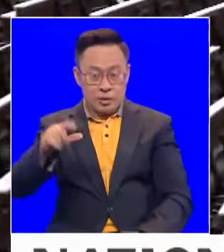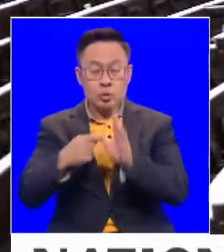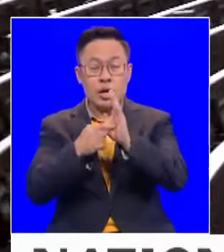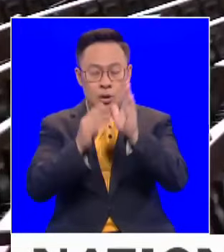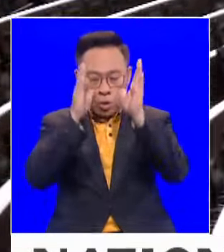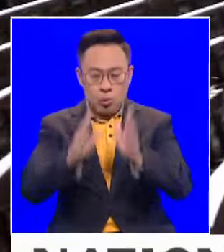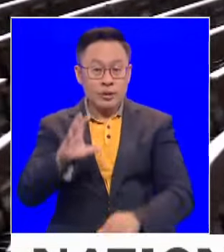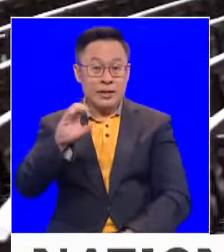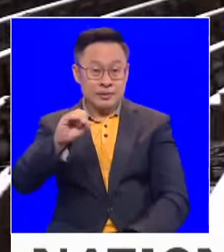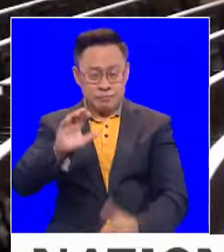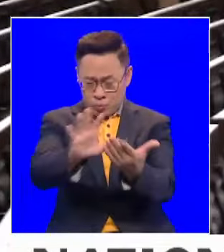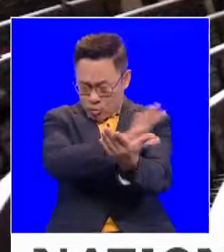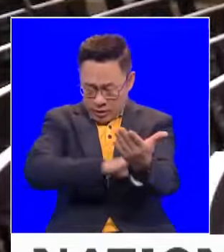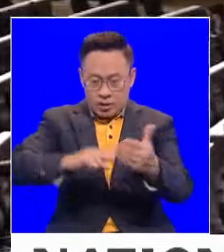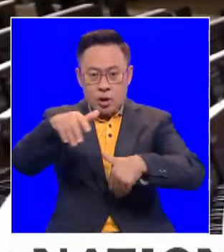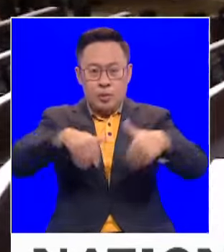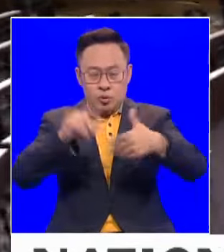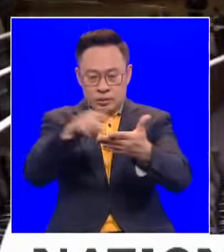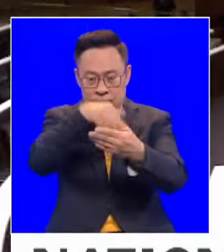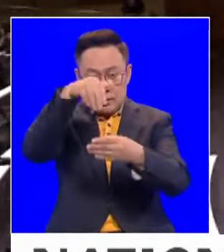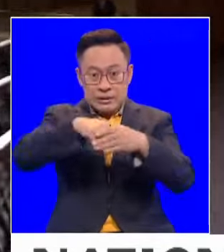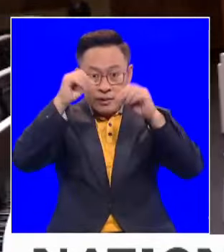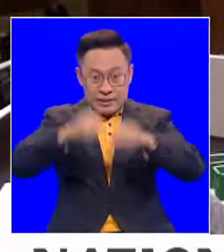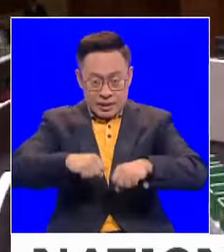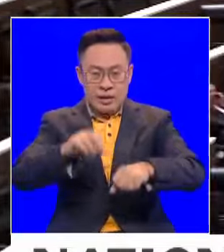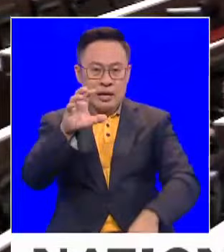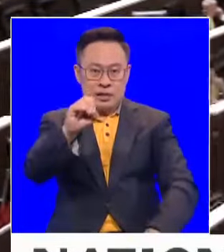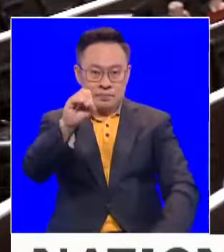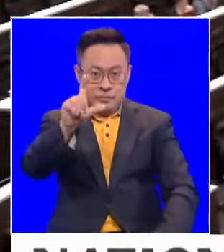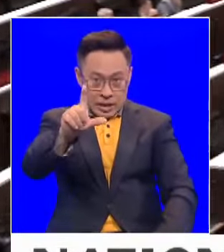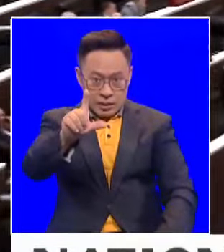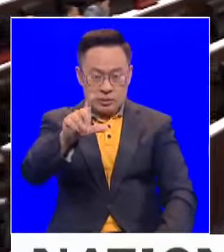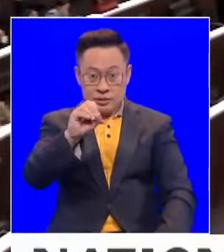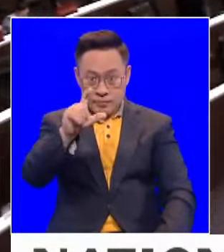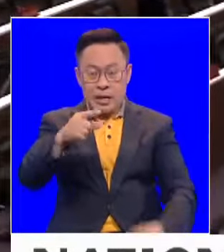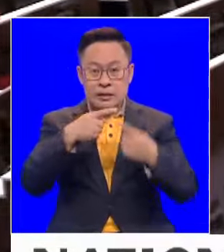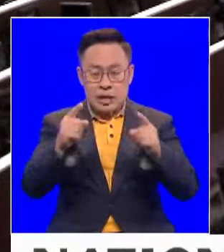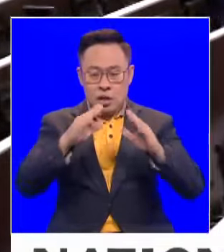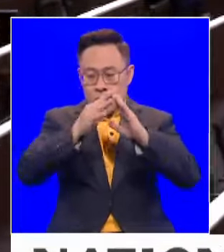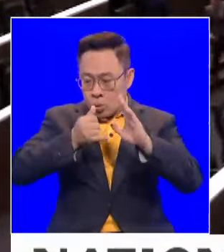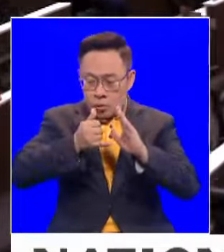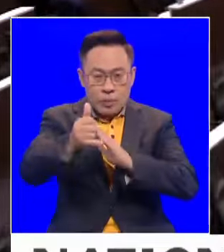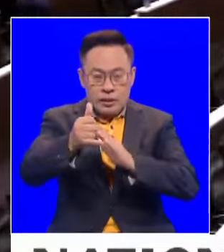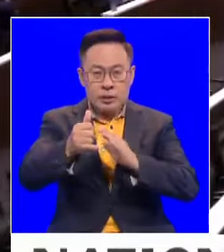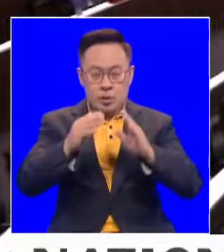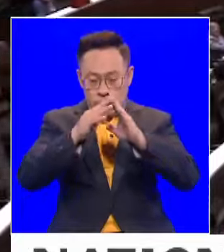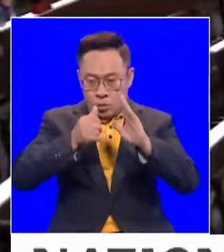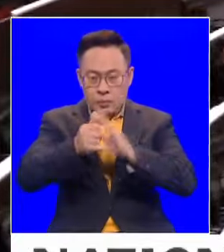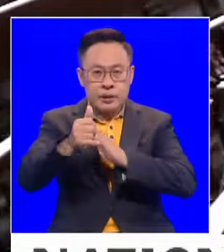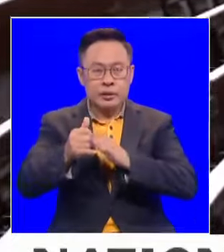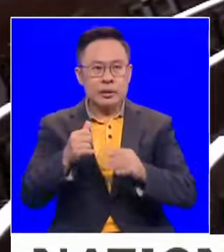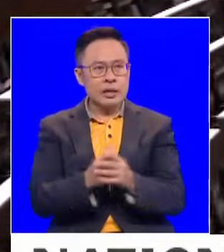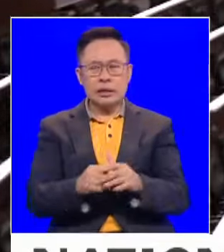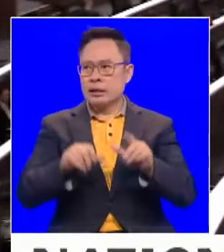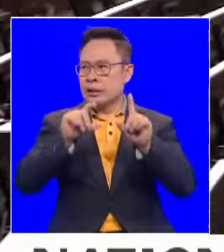ออกมาใช้สิทธิ์แค่ล้านคนแบบเนี้ยค่ะแล้วเกิดสมมุติคนเห็นชอบแค่ 500,000กับอีก 1คนก็ถือว่าผ่านเลยแบบเนี้ย